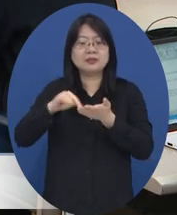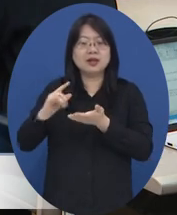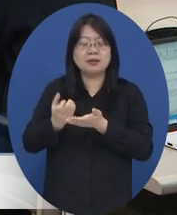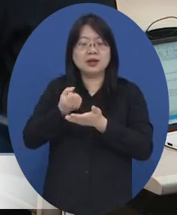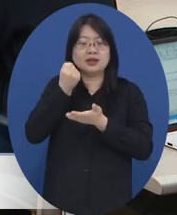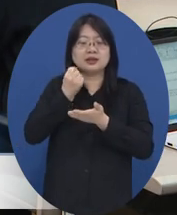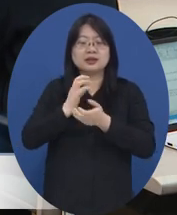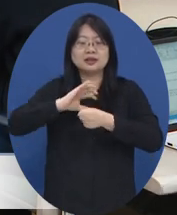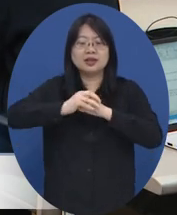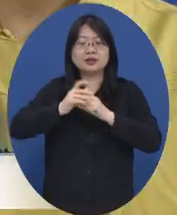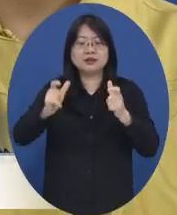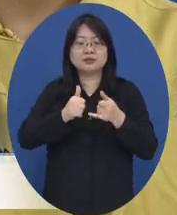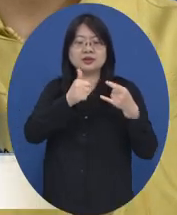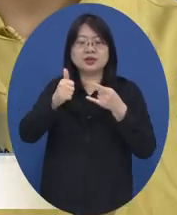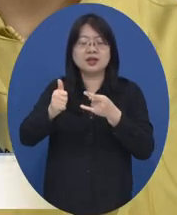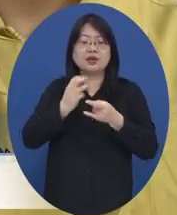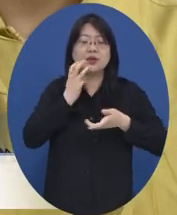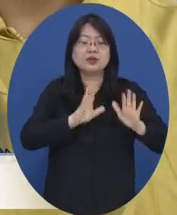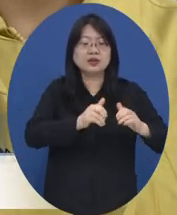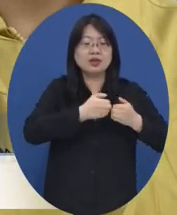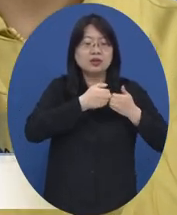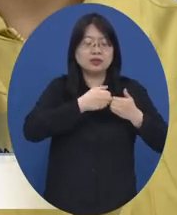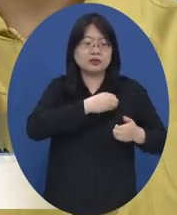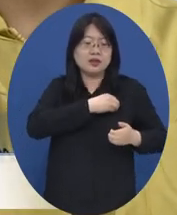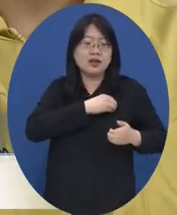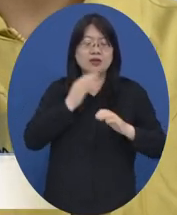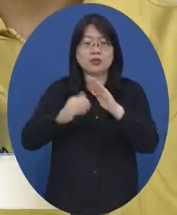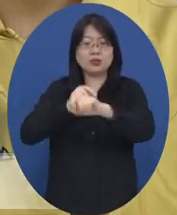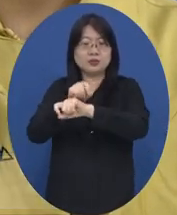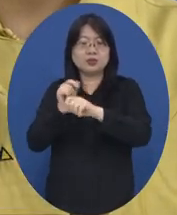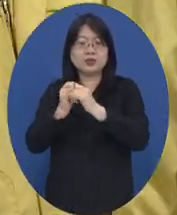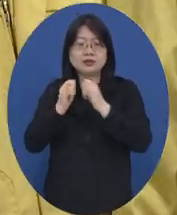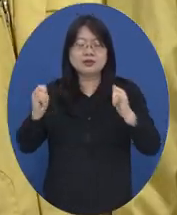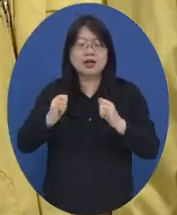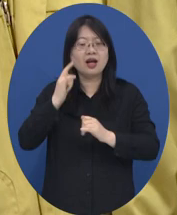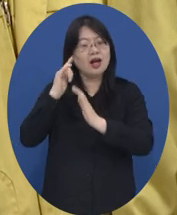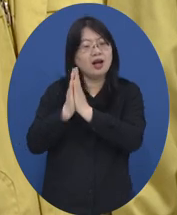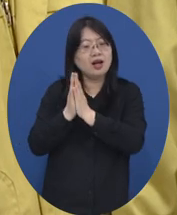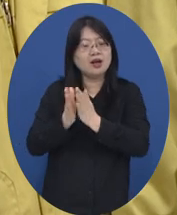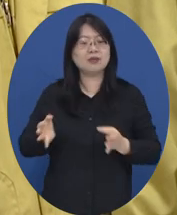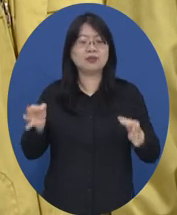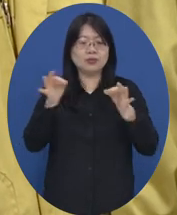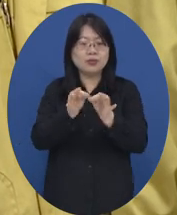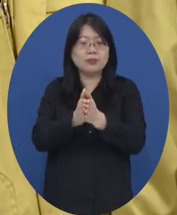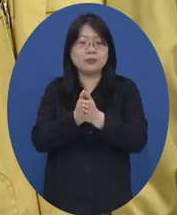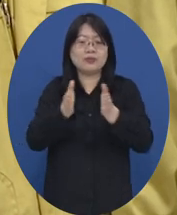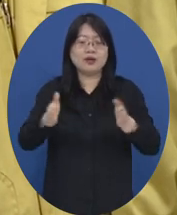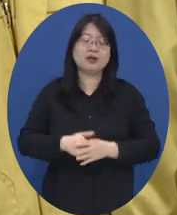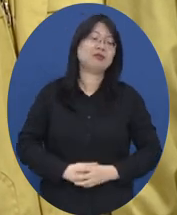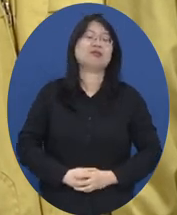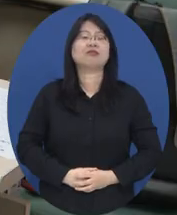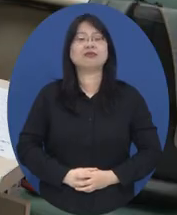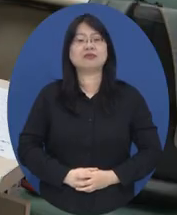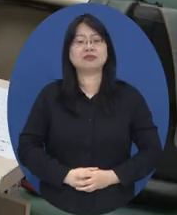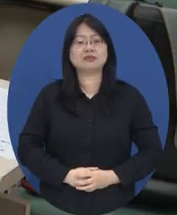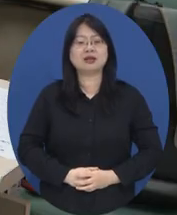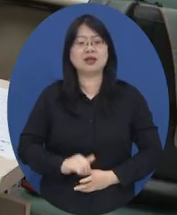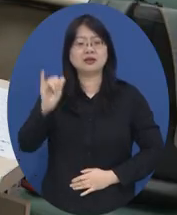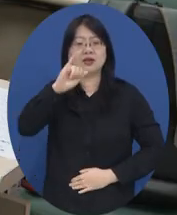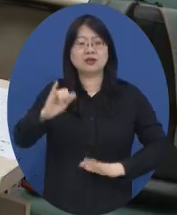코로나19 확산으로 큰 피해를 입은 대구 시민들을 위해 경기도의회 도의원과 의회 사무처 공무원들이 자율 모금을